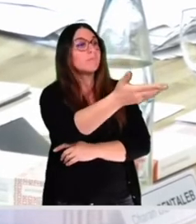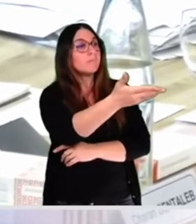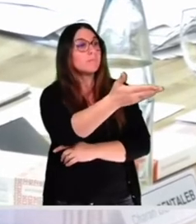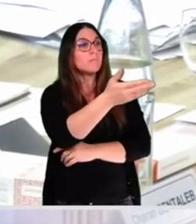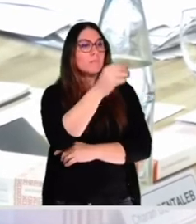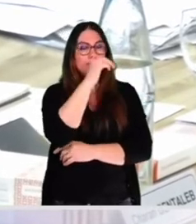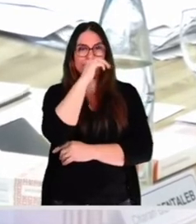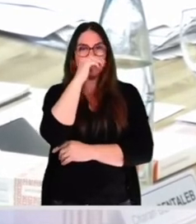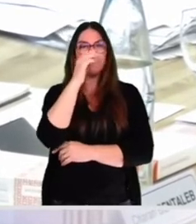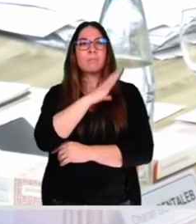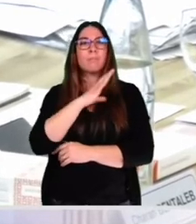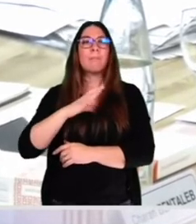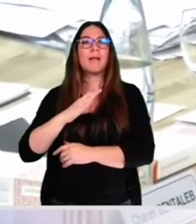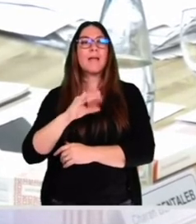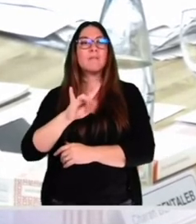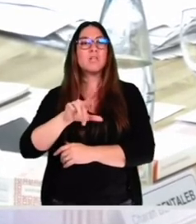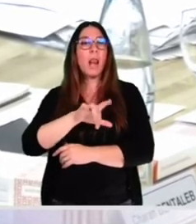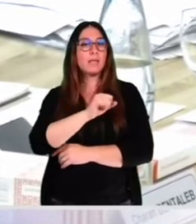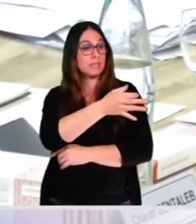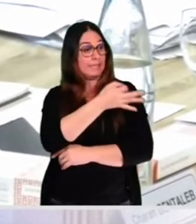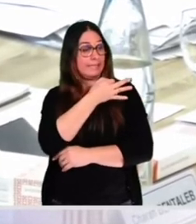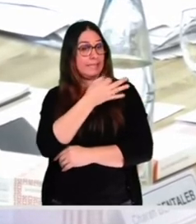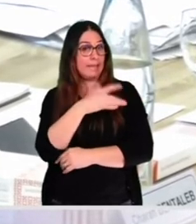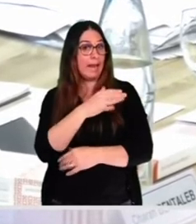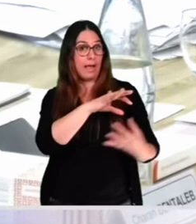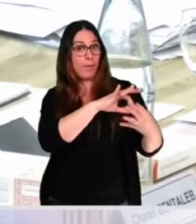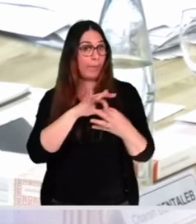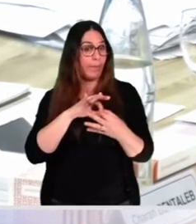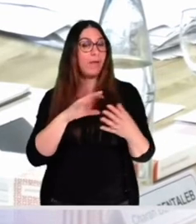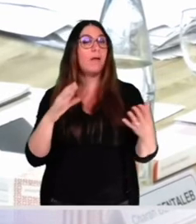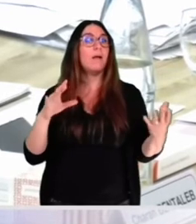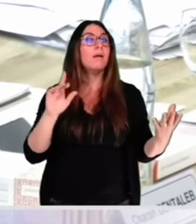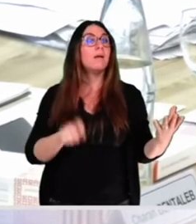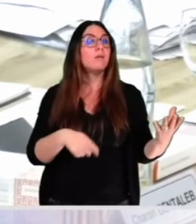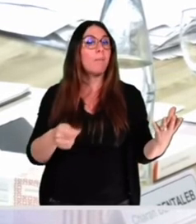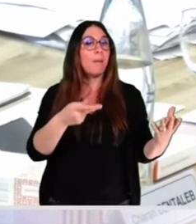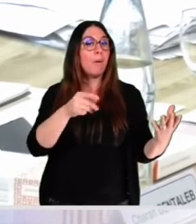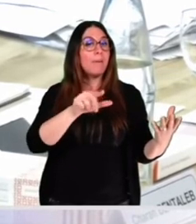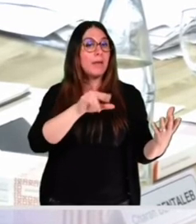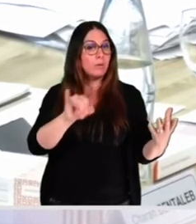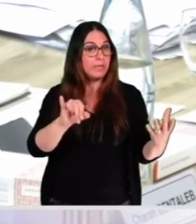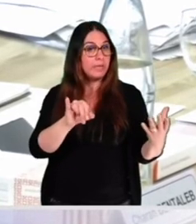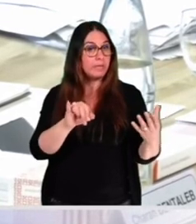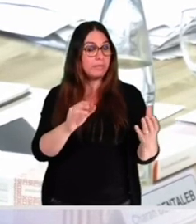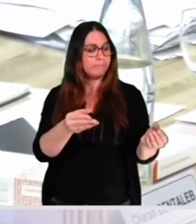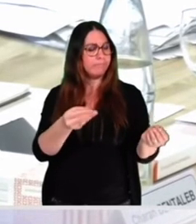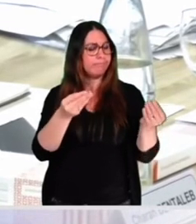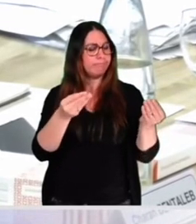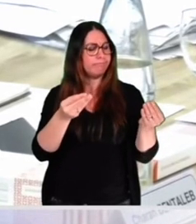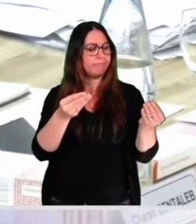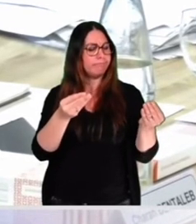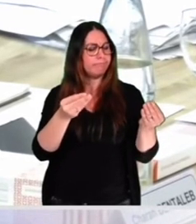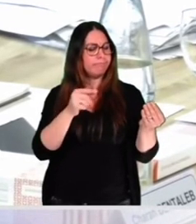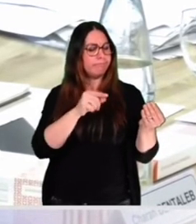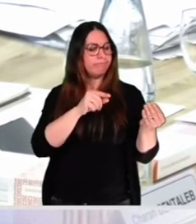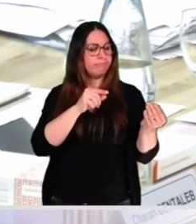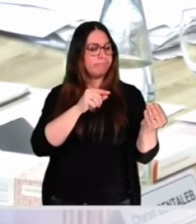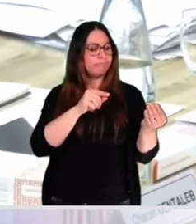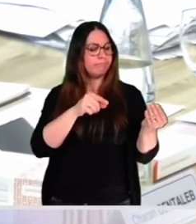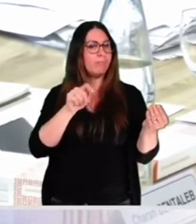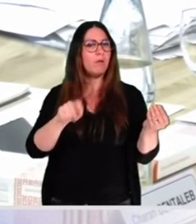que Émilie Chalas vient de dire, effectivement, normalement, le PLUI indique qu'il doit